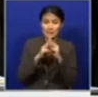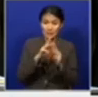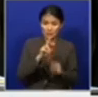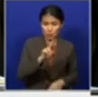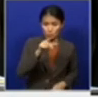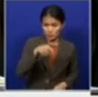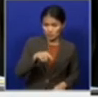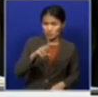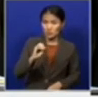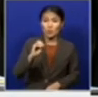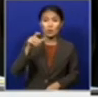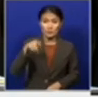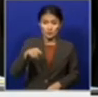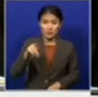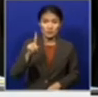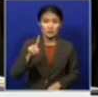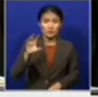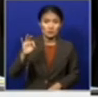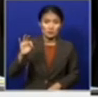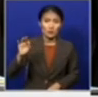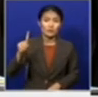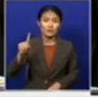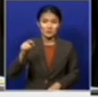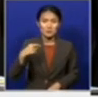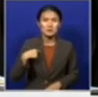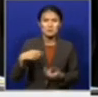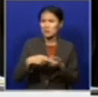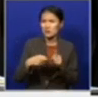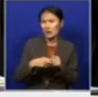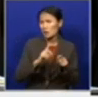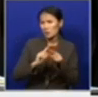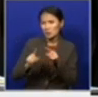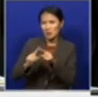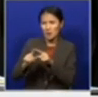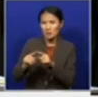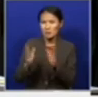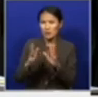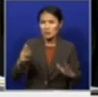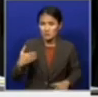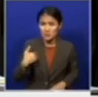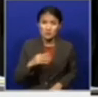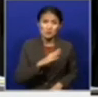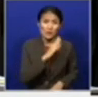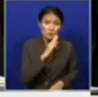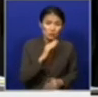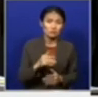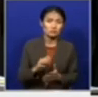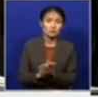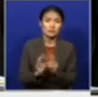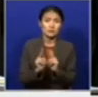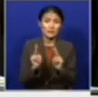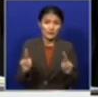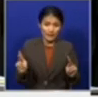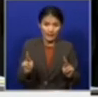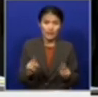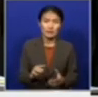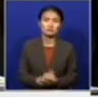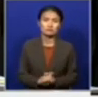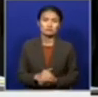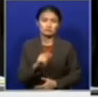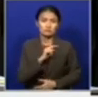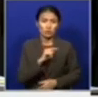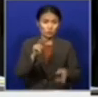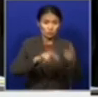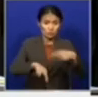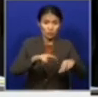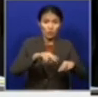ความกระจ่างได้ว่าจะกระทบหรือไม่ในประเด็นยูปอป1991ค่ะยังมีข้อถกเถียงในสัง